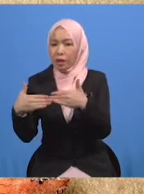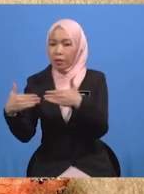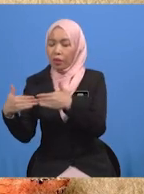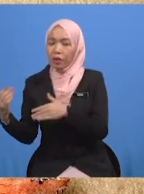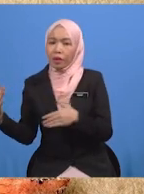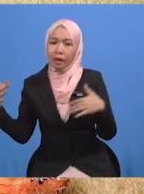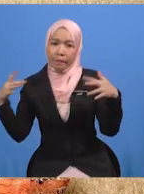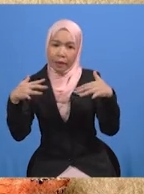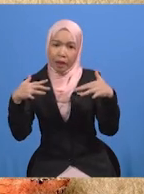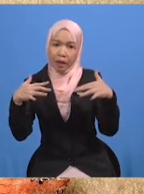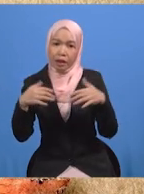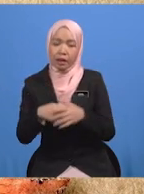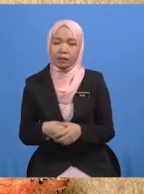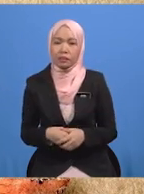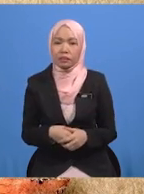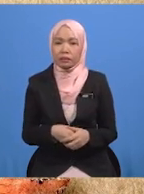pernah berhenti.